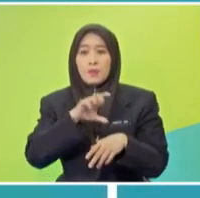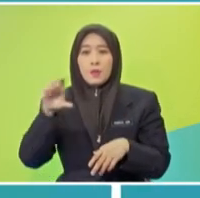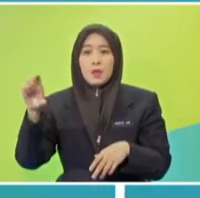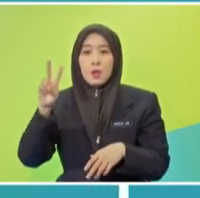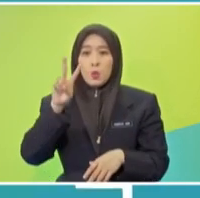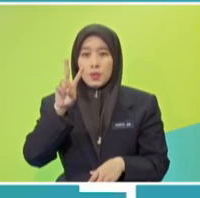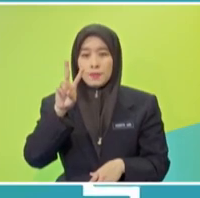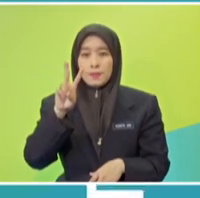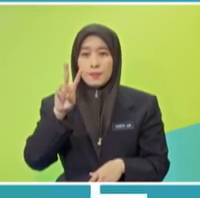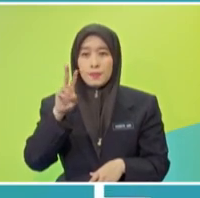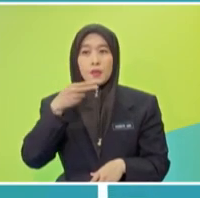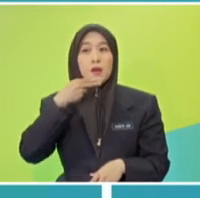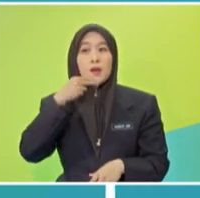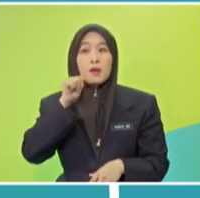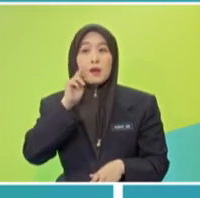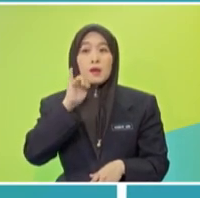honey honey